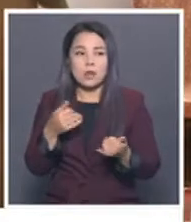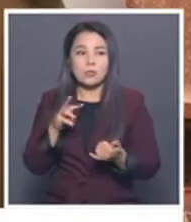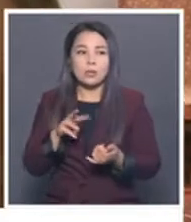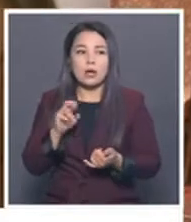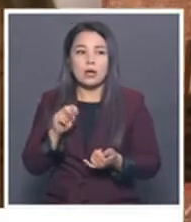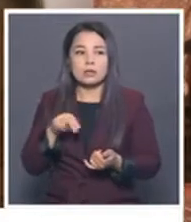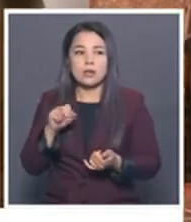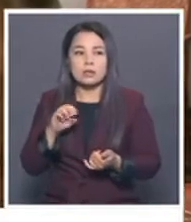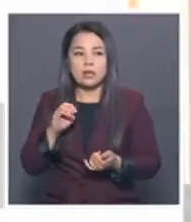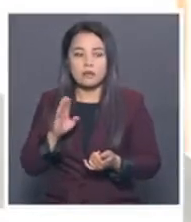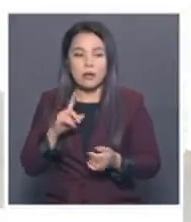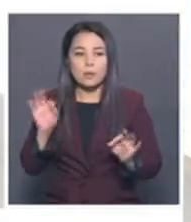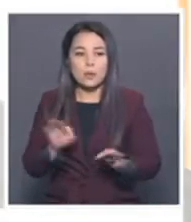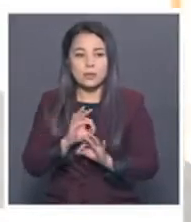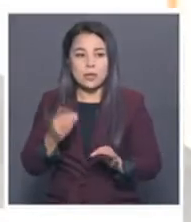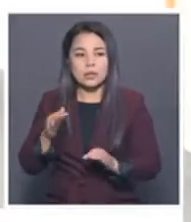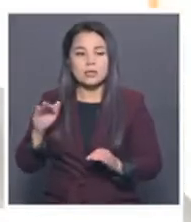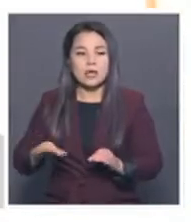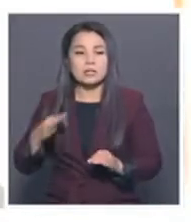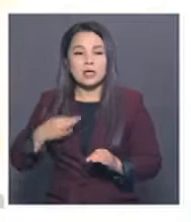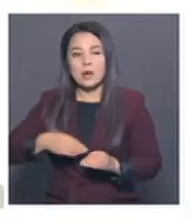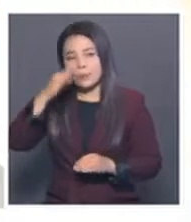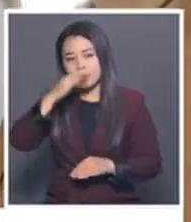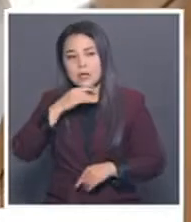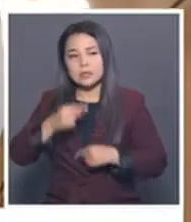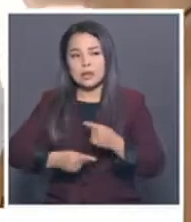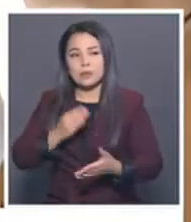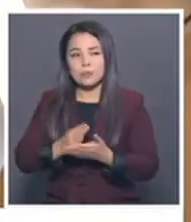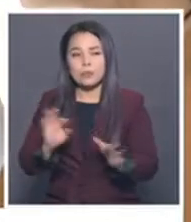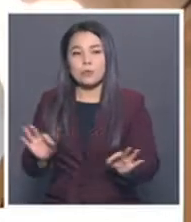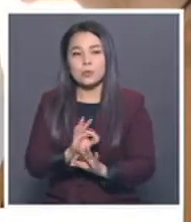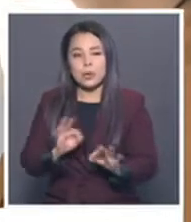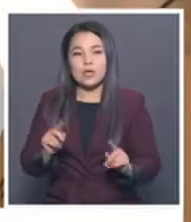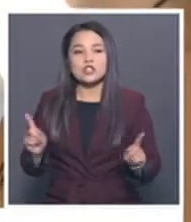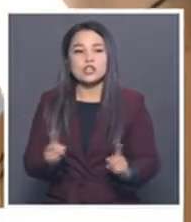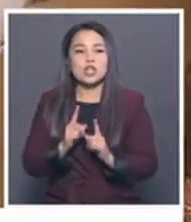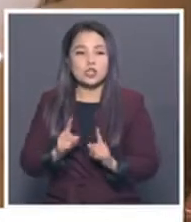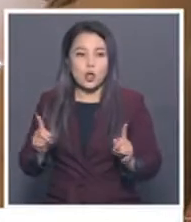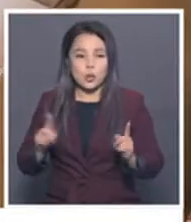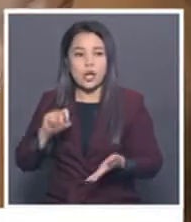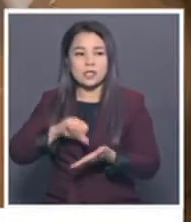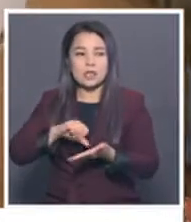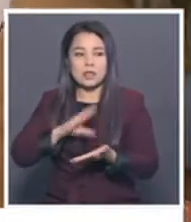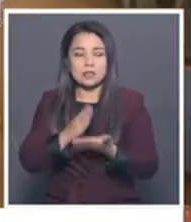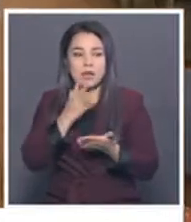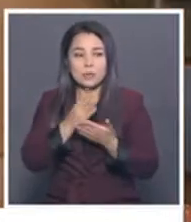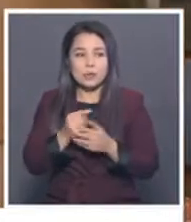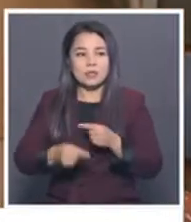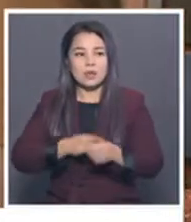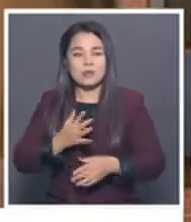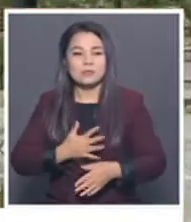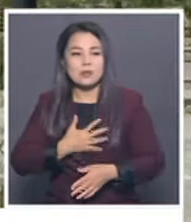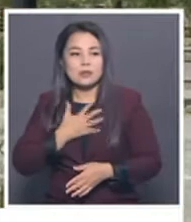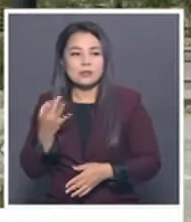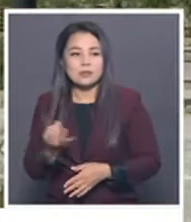Мұхтар Қалдаяқов. Композитордың кенже ұлы, әкесінің ізін қуған кәсіби музыкант, дирижер. Ата жұрттағы мұраны көріп тебіреніп